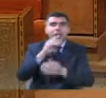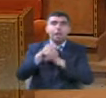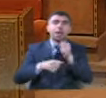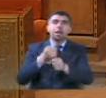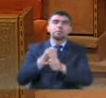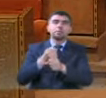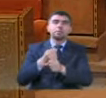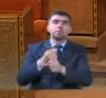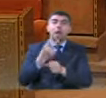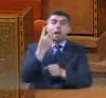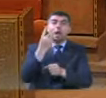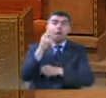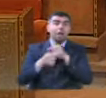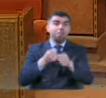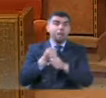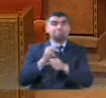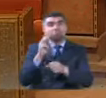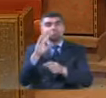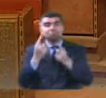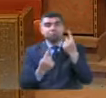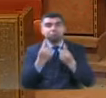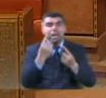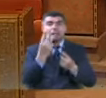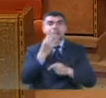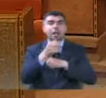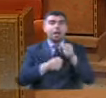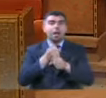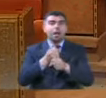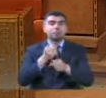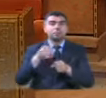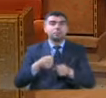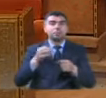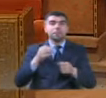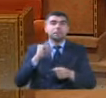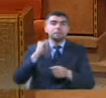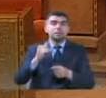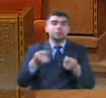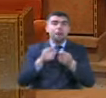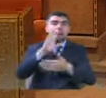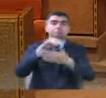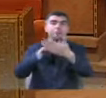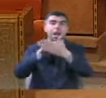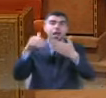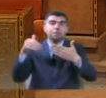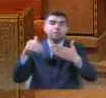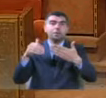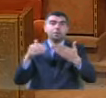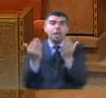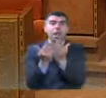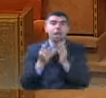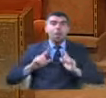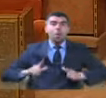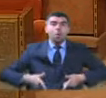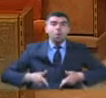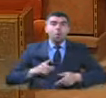سنتين أو ثلاث سنوات أصبح التلاميذ يتمون برامجهم والأساتذة يرسلون إلى السيد